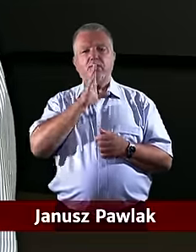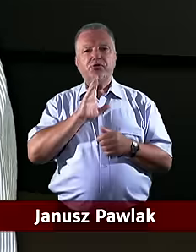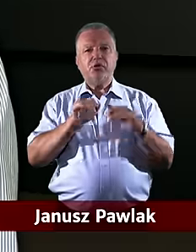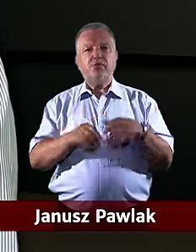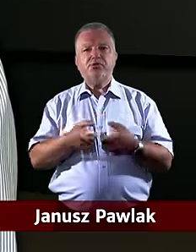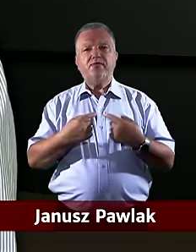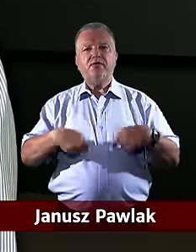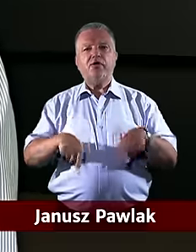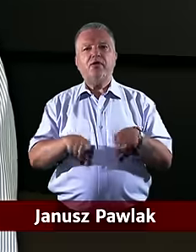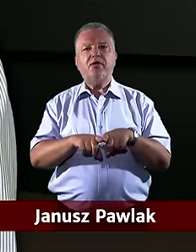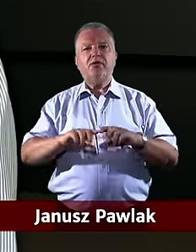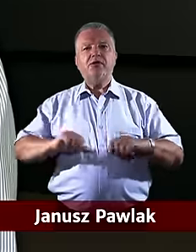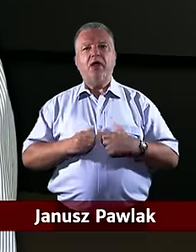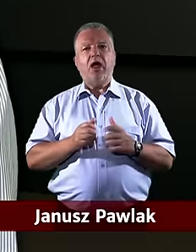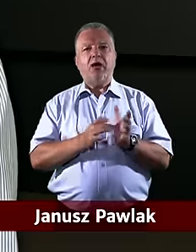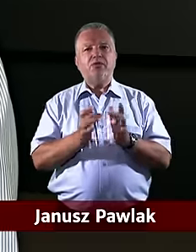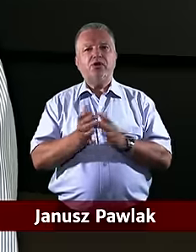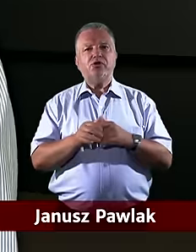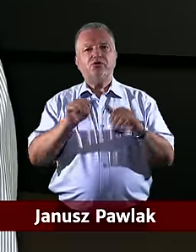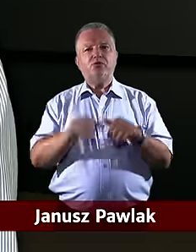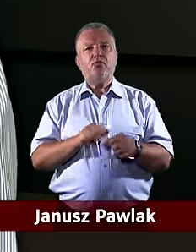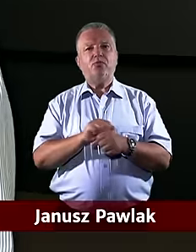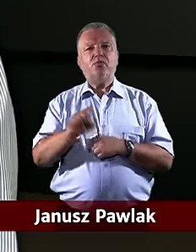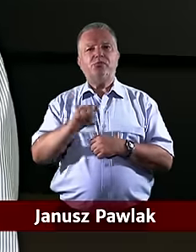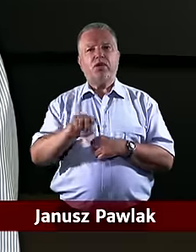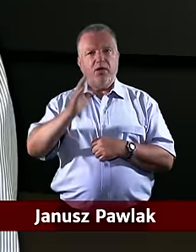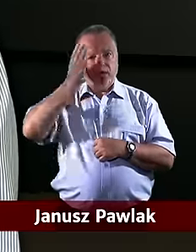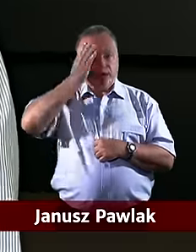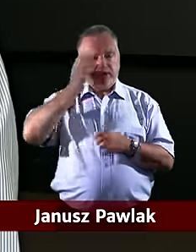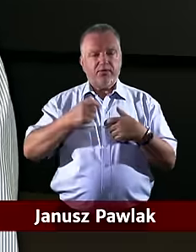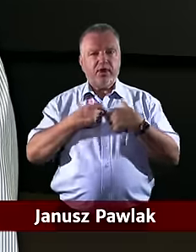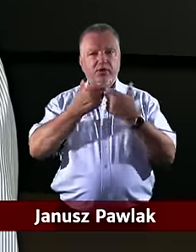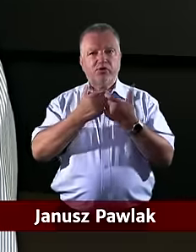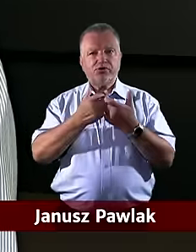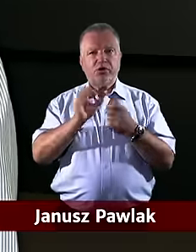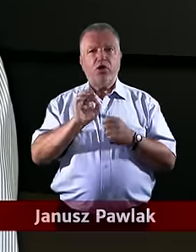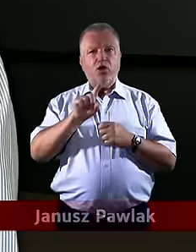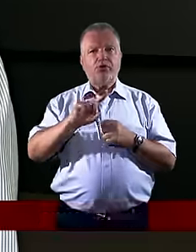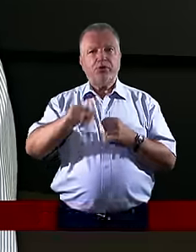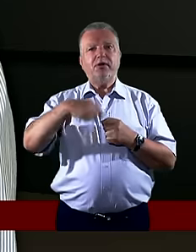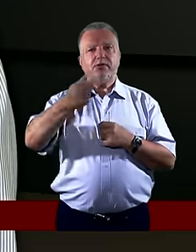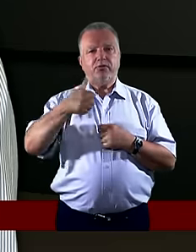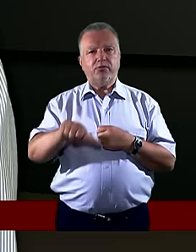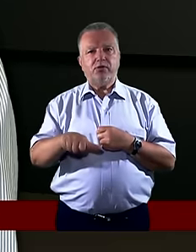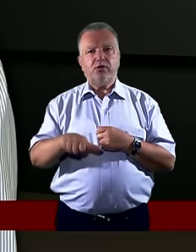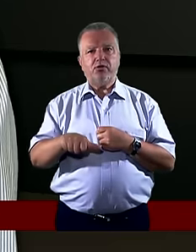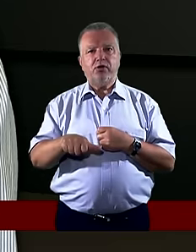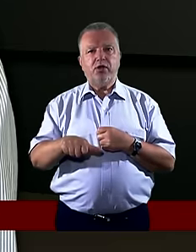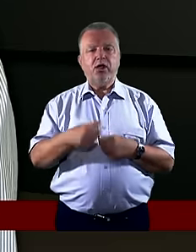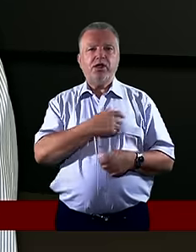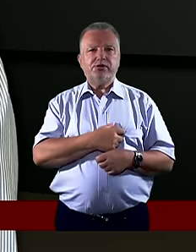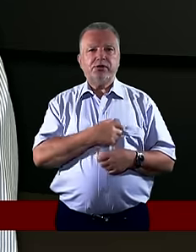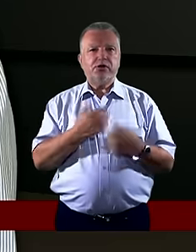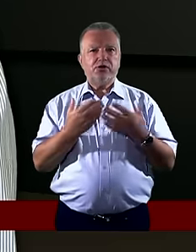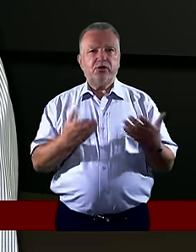misję można wykonywać, żeby Chrystus mógł być tam i głoszony, i poznawany przez ludzi? O tym w przyszłym